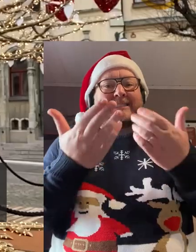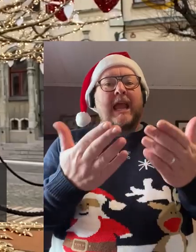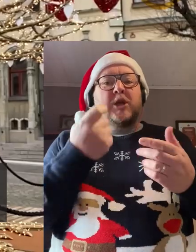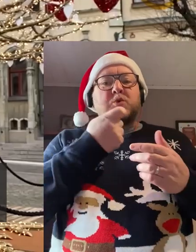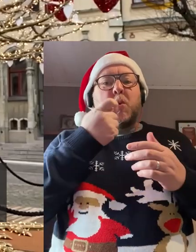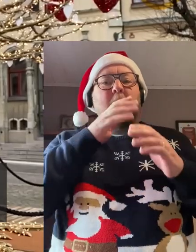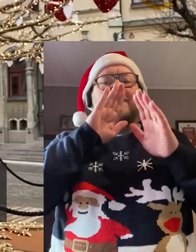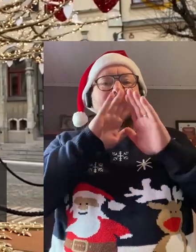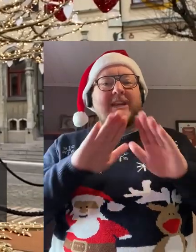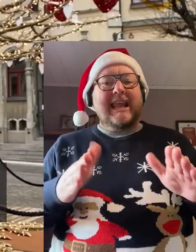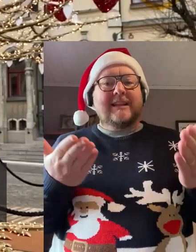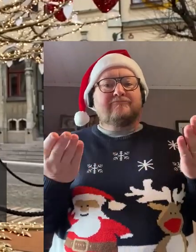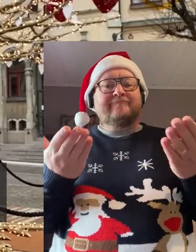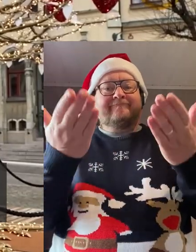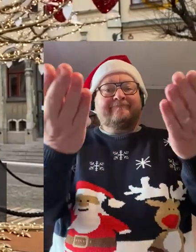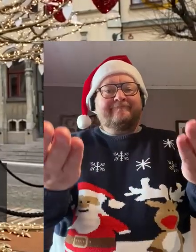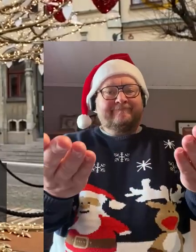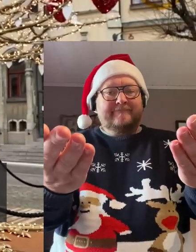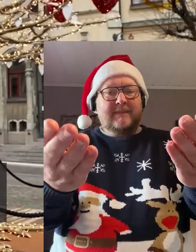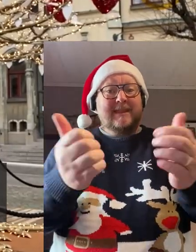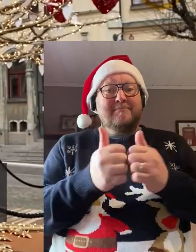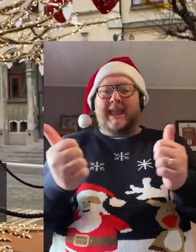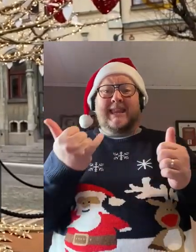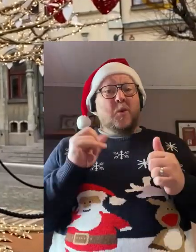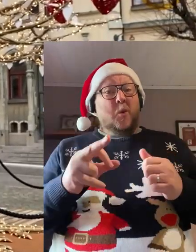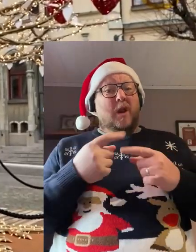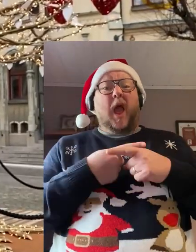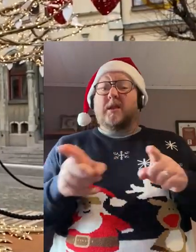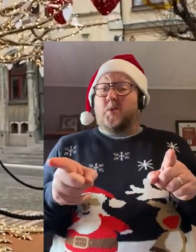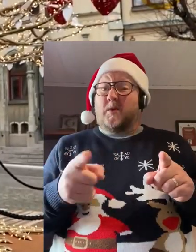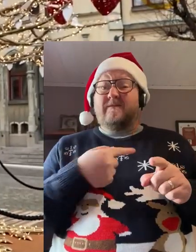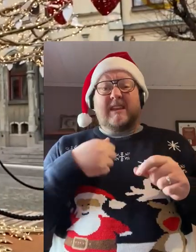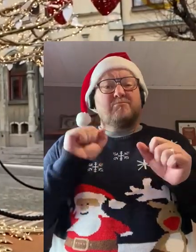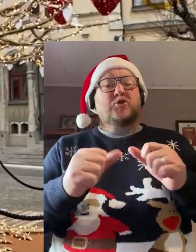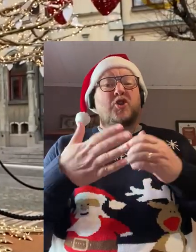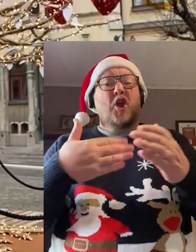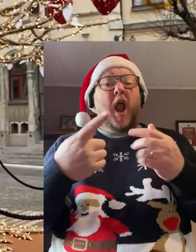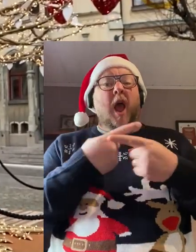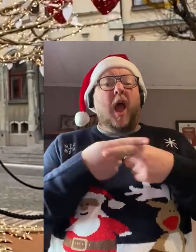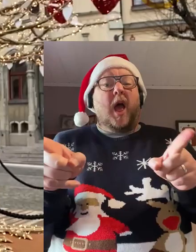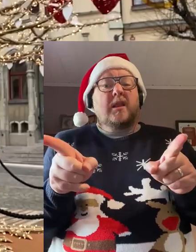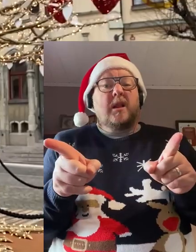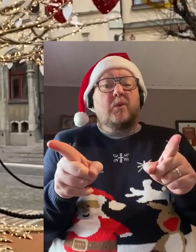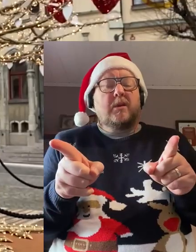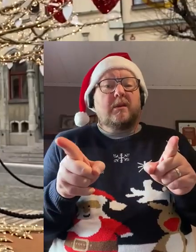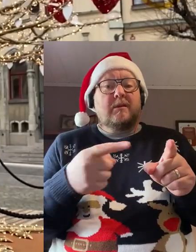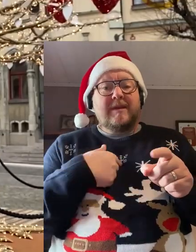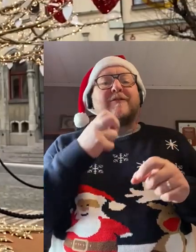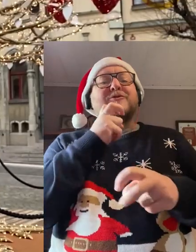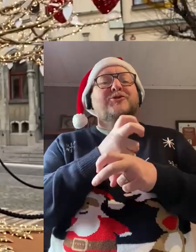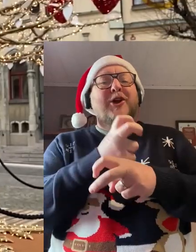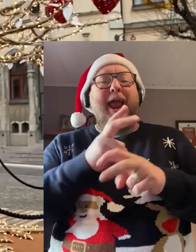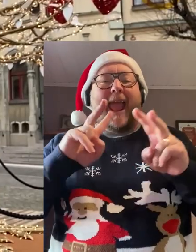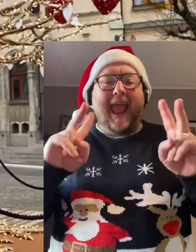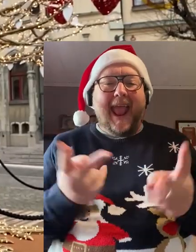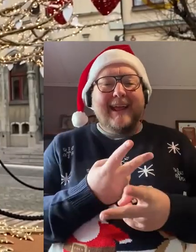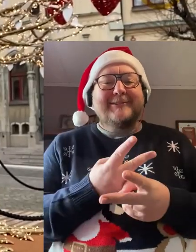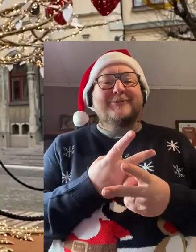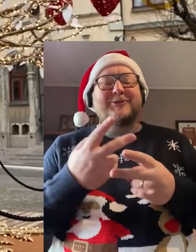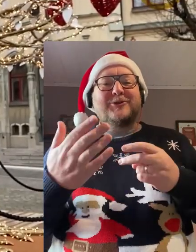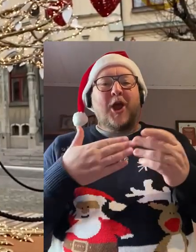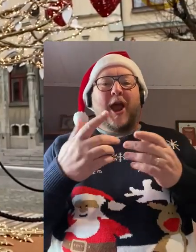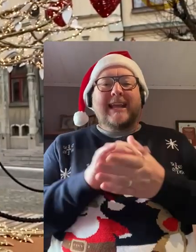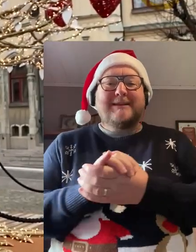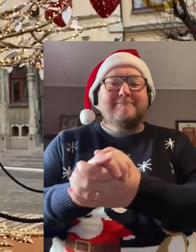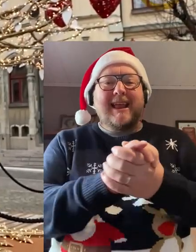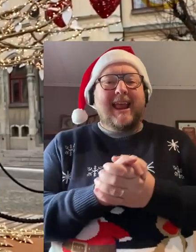är julfrid. I år är inget vanligt år. I år får vi göra allting lite annorlunda. Men vi försöker ändå